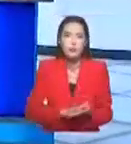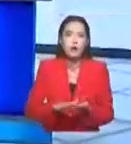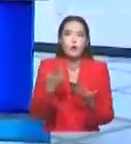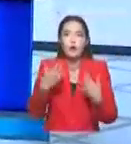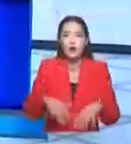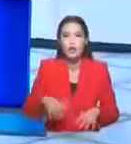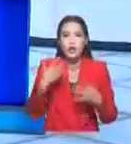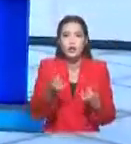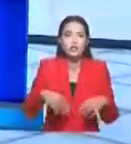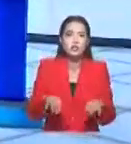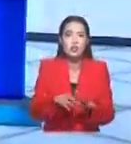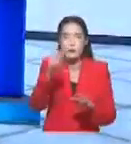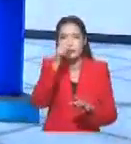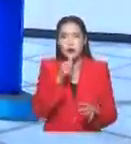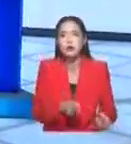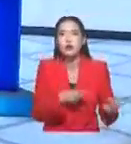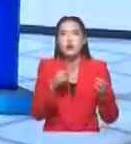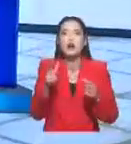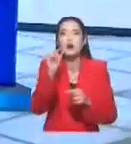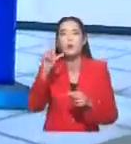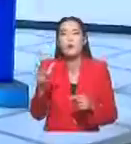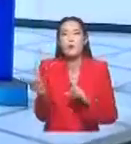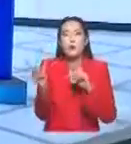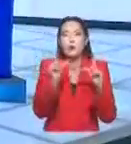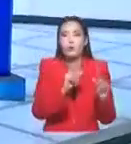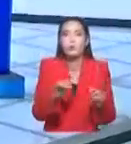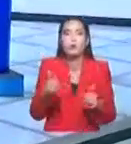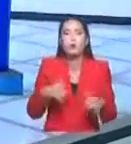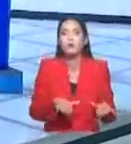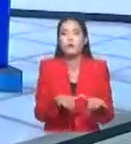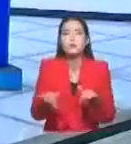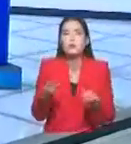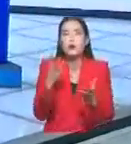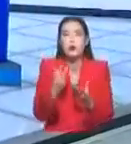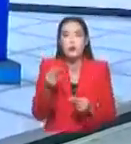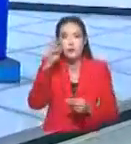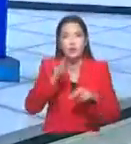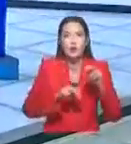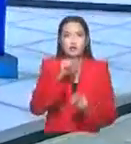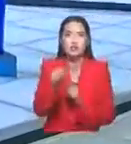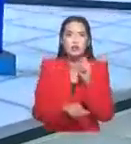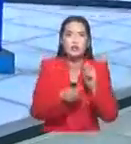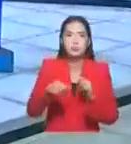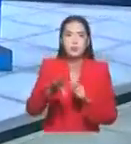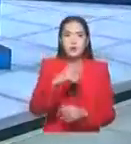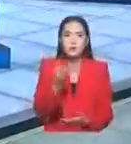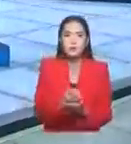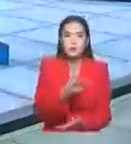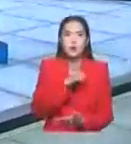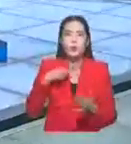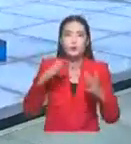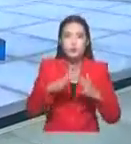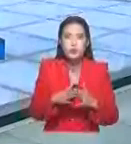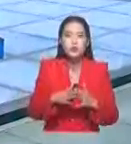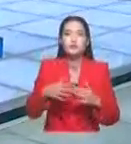халық енді жаппай айға көшеміз деп отыр. Одан басқа шара жоқ дейді, өйткені елде құрылыс материалдарының құны да шарықтаған. Өз үйім өлің